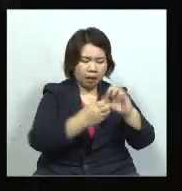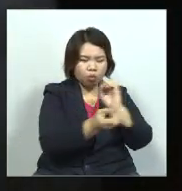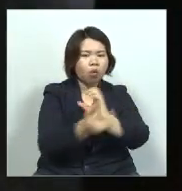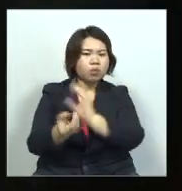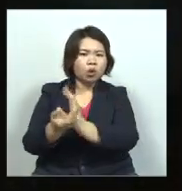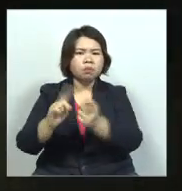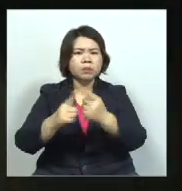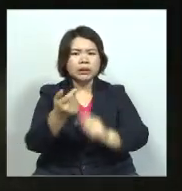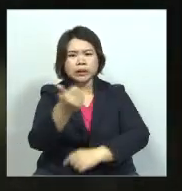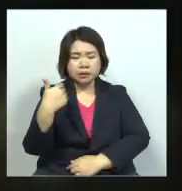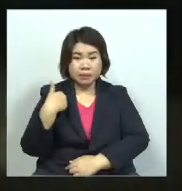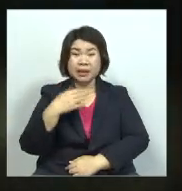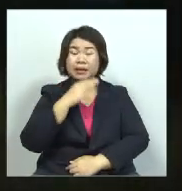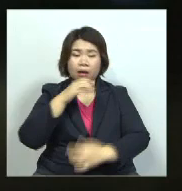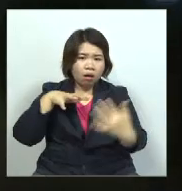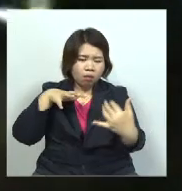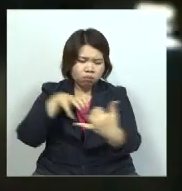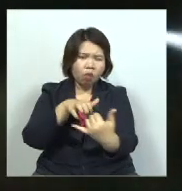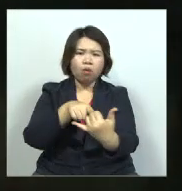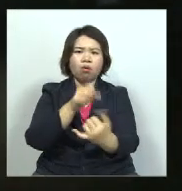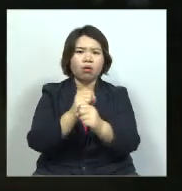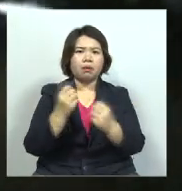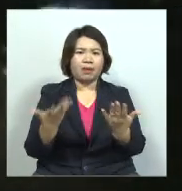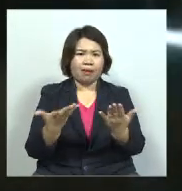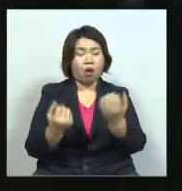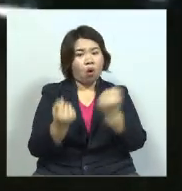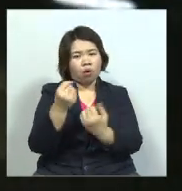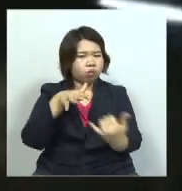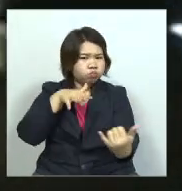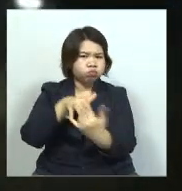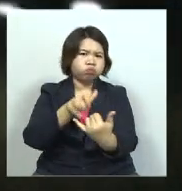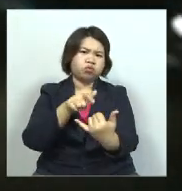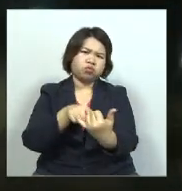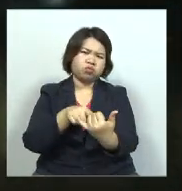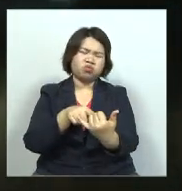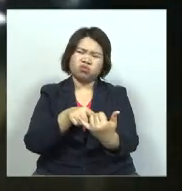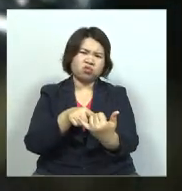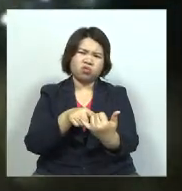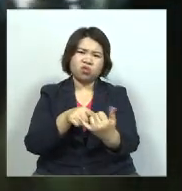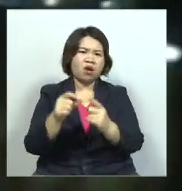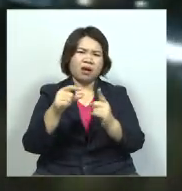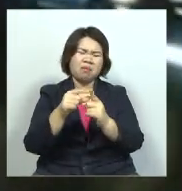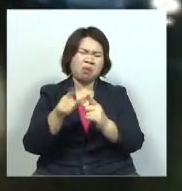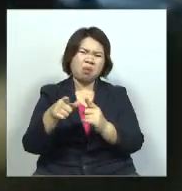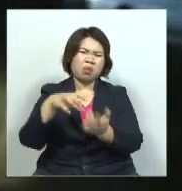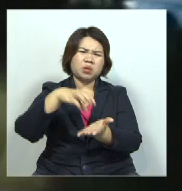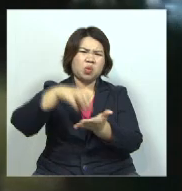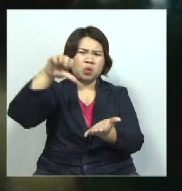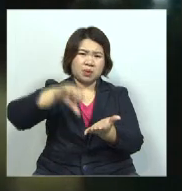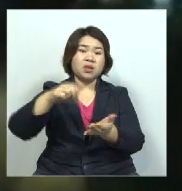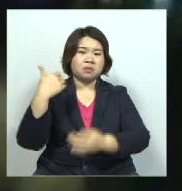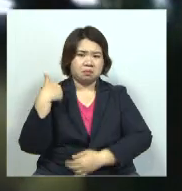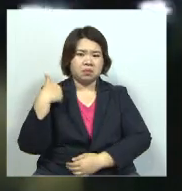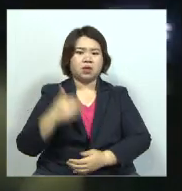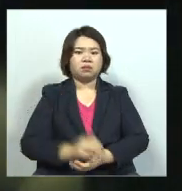ายกับคนอื่นด้วยถ้าเกิดว่าเป็นอุบัติเหตุขึ้นมาเนี่ยเรียกได้ว่ารถที่ขับชนเขาอะต้องขออนุญาต ร้อนไปด้วยอุ้ยนี่นะ